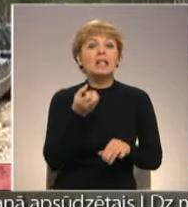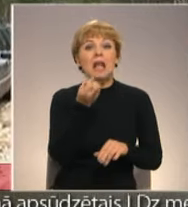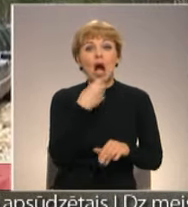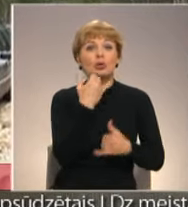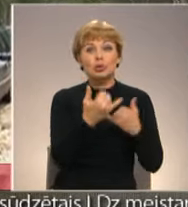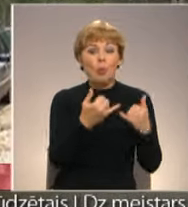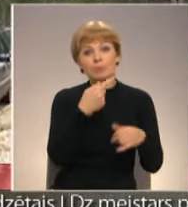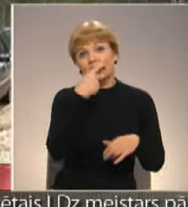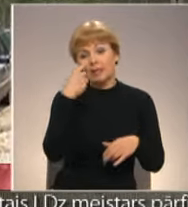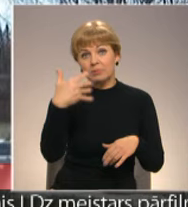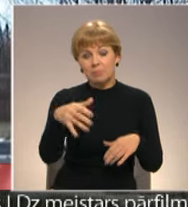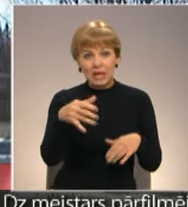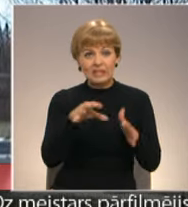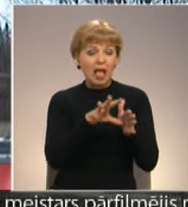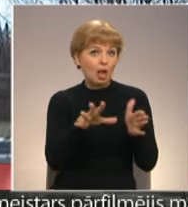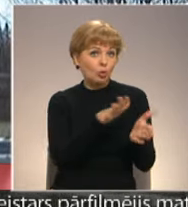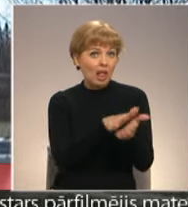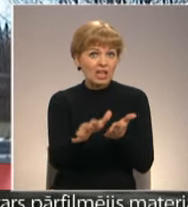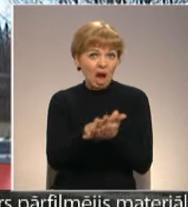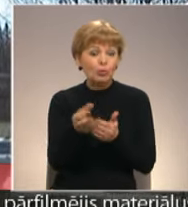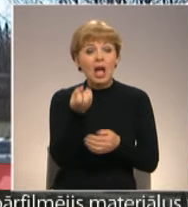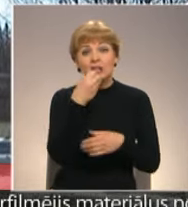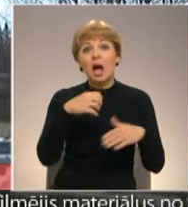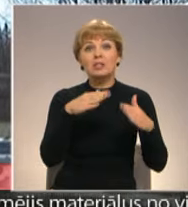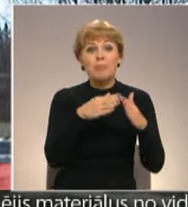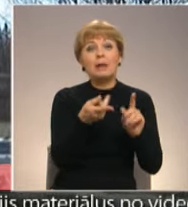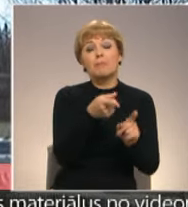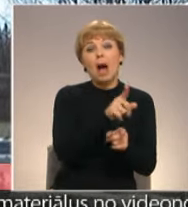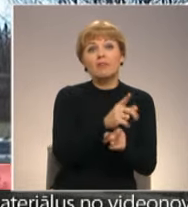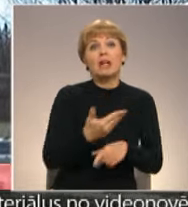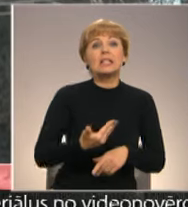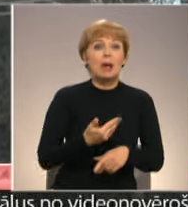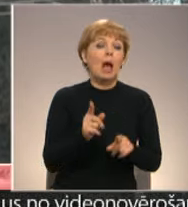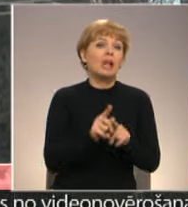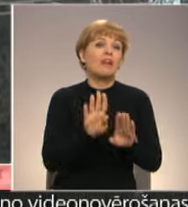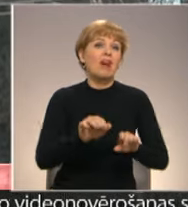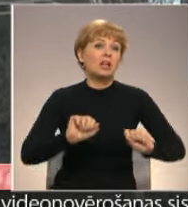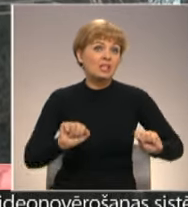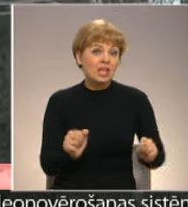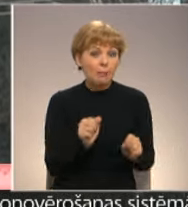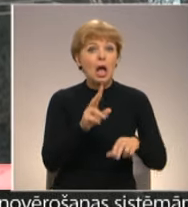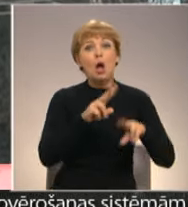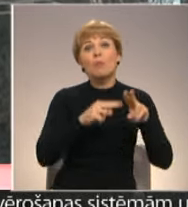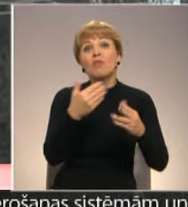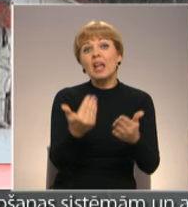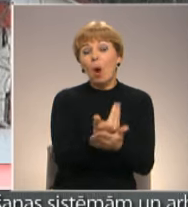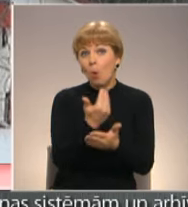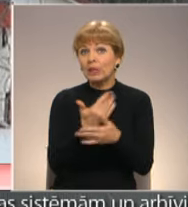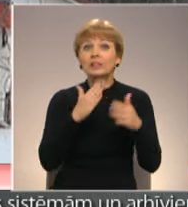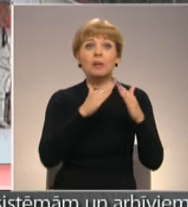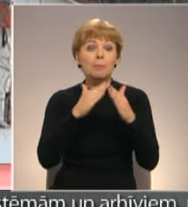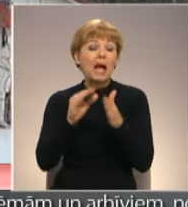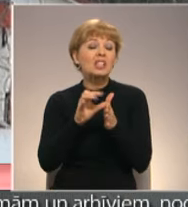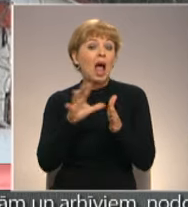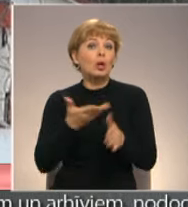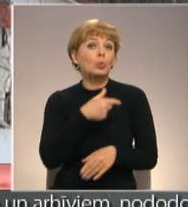ap 100 elektroenerģijas lietotāju. Daudzi dārza mājas pārveidojuši par dzīvojumām arī ziemā un pamazām būvējis vēl jaunas mājas. Par